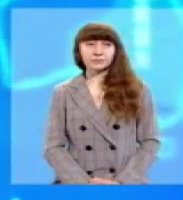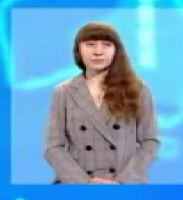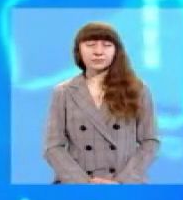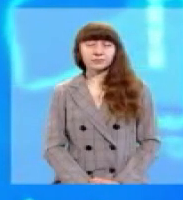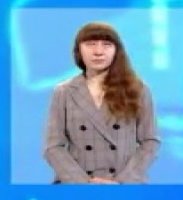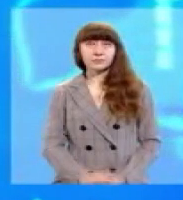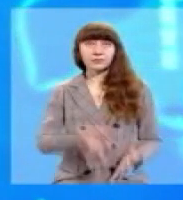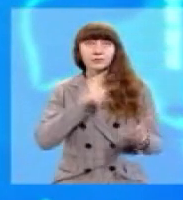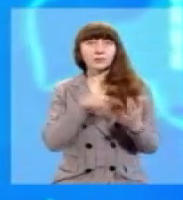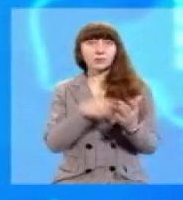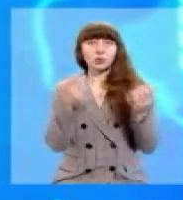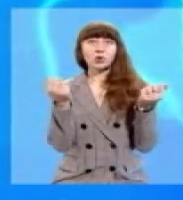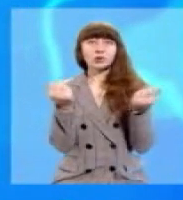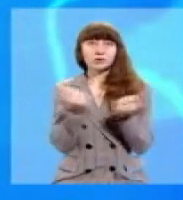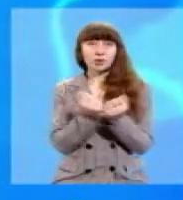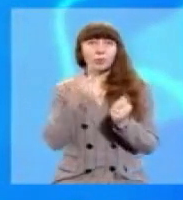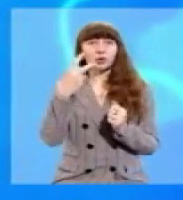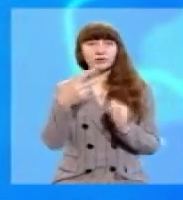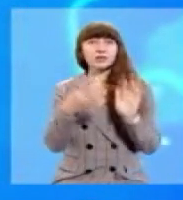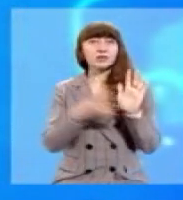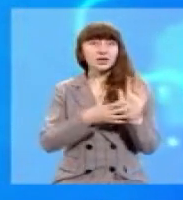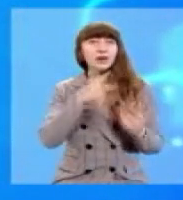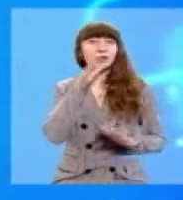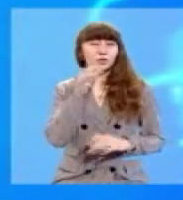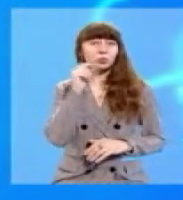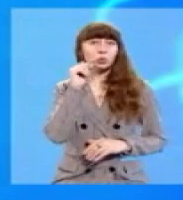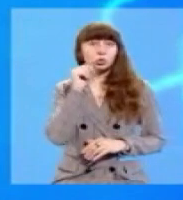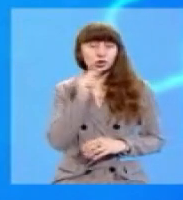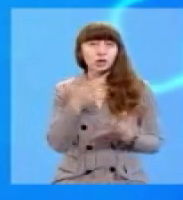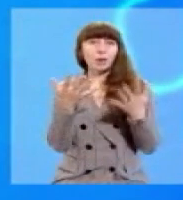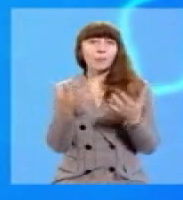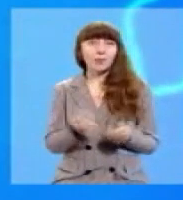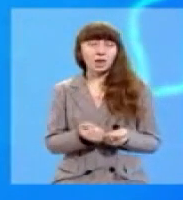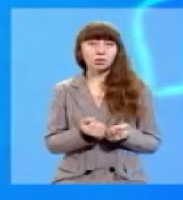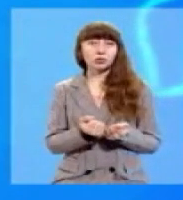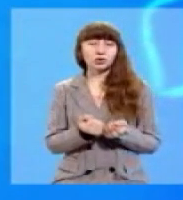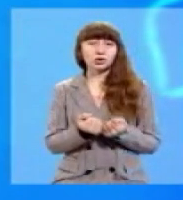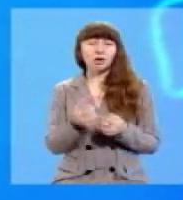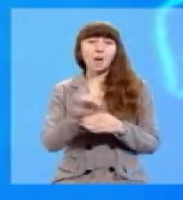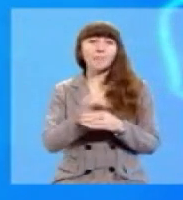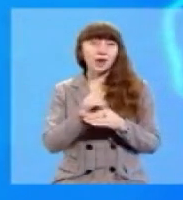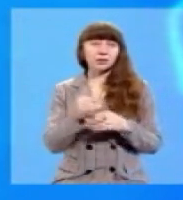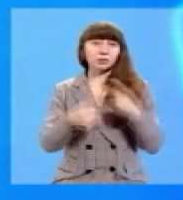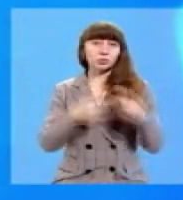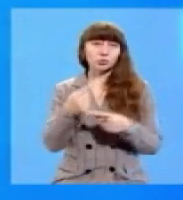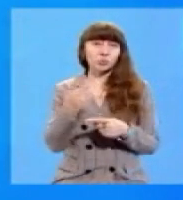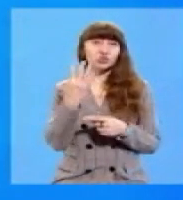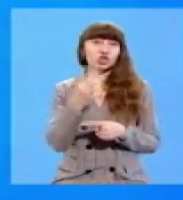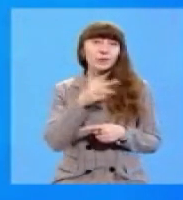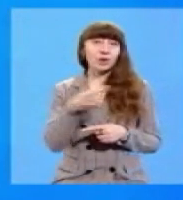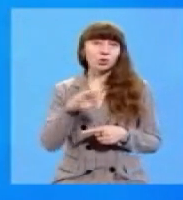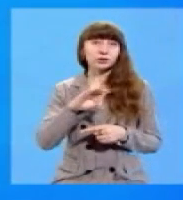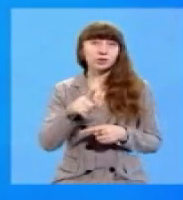Тобыл қаласының 29 жастағы тұрғыны аңғал тұрғындардан 4 миллион теңгеге жуық пайда тапқан. Алаяқты Қостанай ауданының полицейлері облыстық